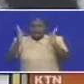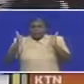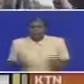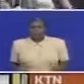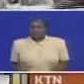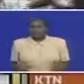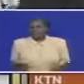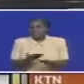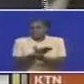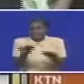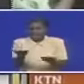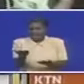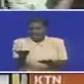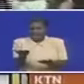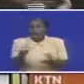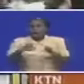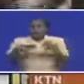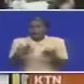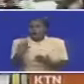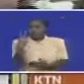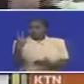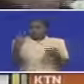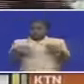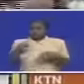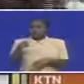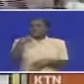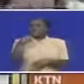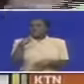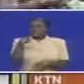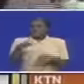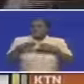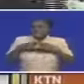hatujapata yeyote ama hao watu wawili ambao walisemekana ya kwamba walikuwa